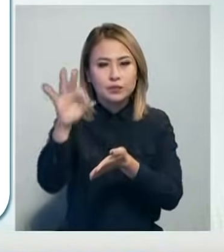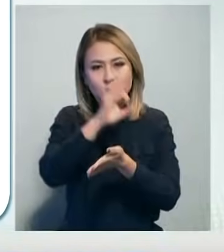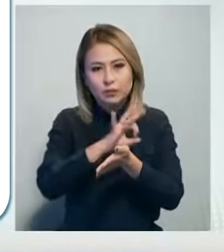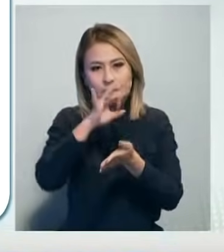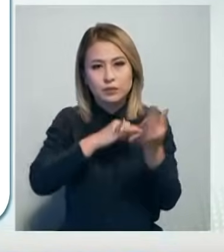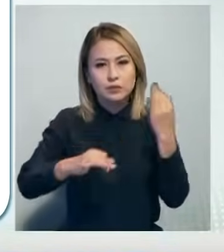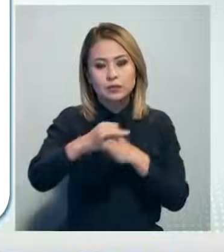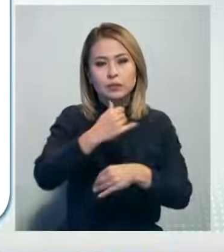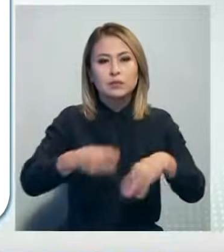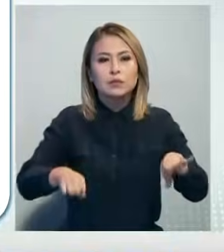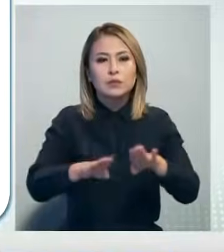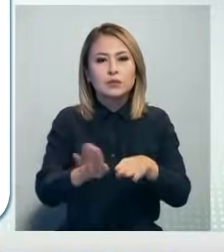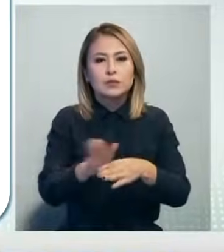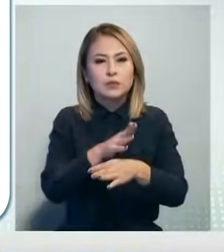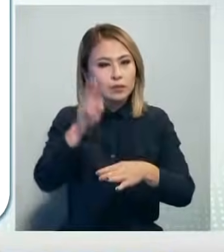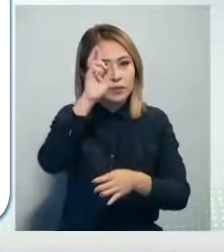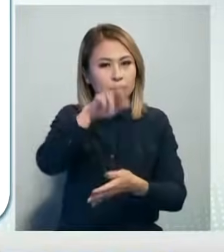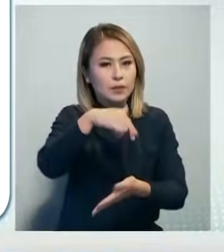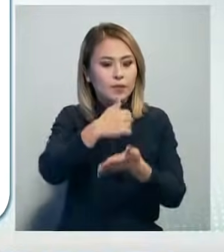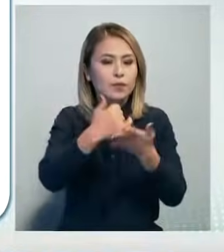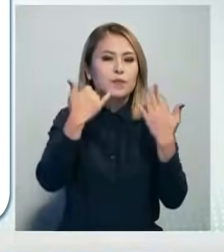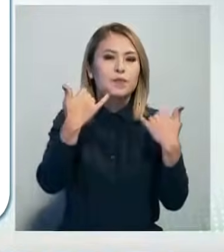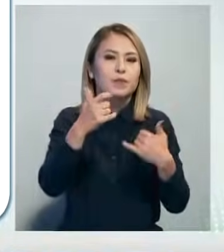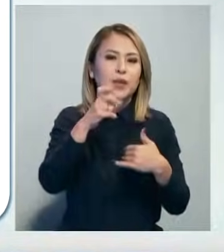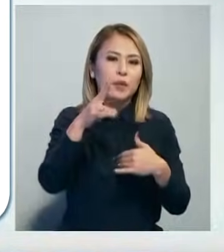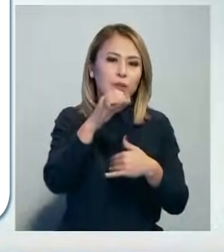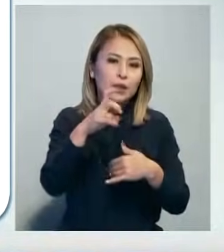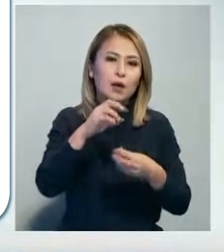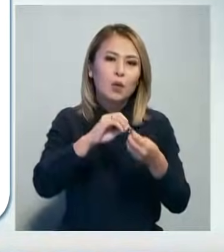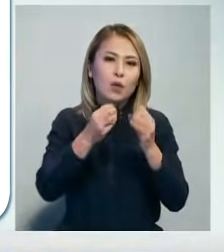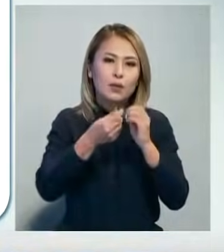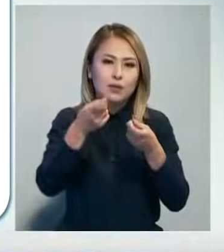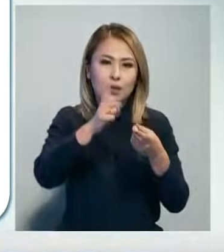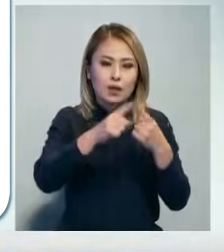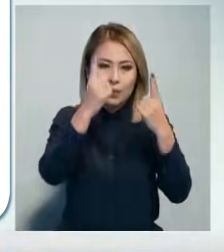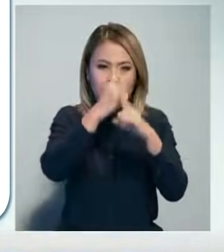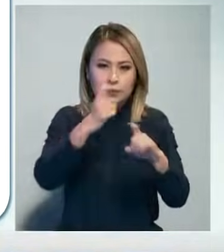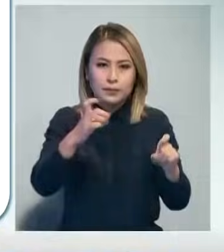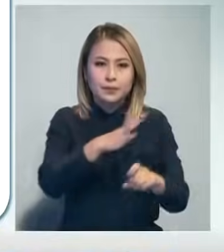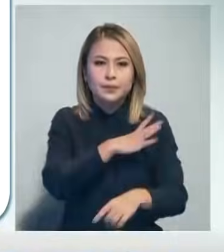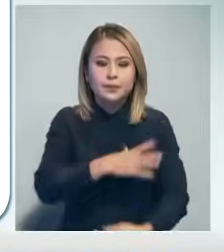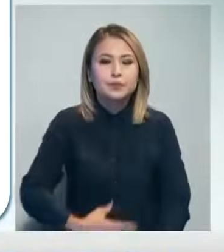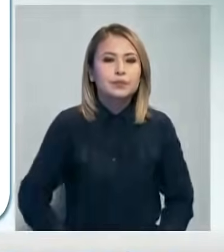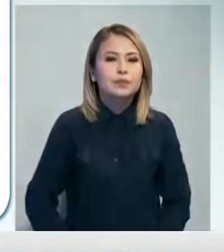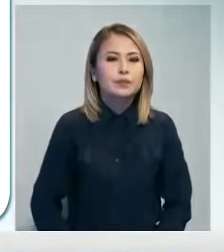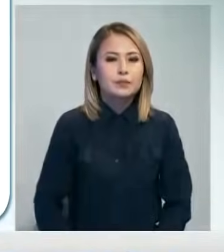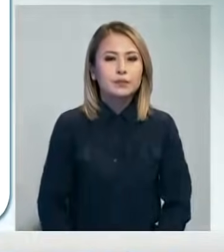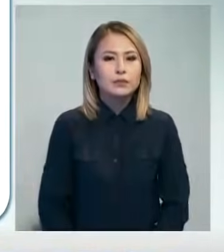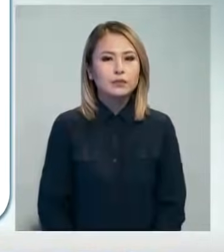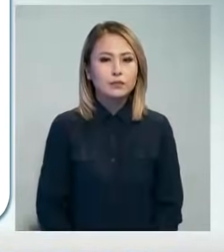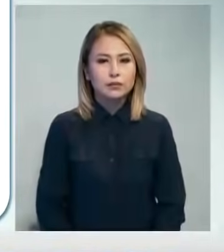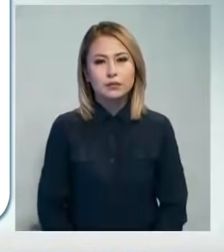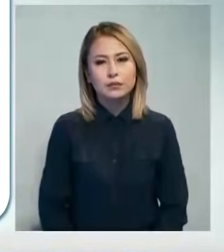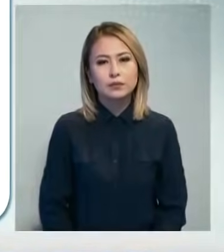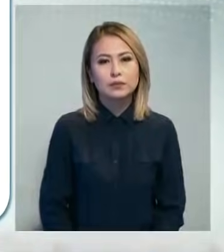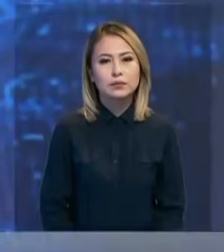сатып алу шаралары мәлімделді. Бұдан бөлек үкімет басшысы қазіргі эпидахуалға қатысты ақпарат берді.